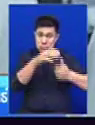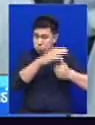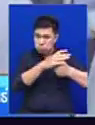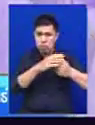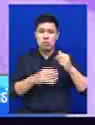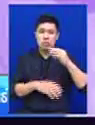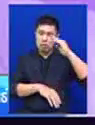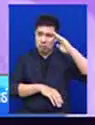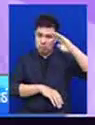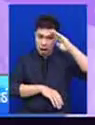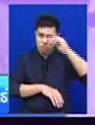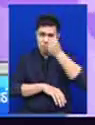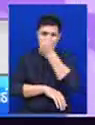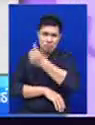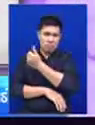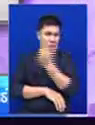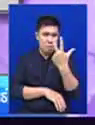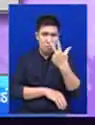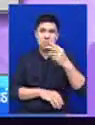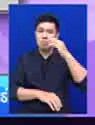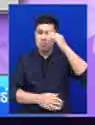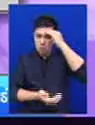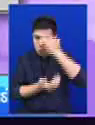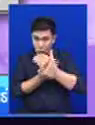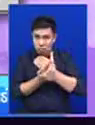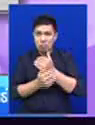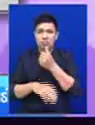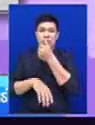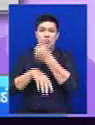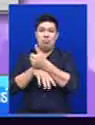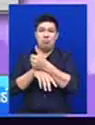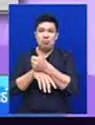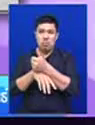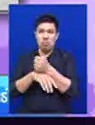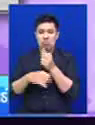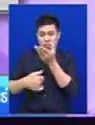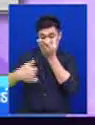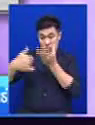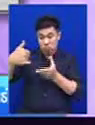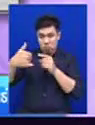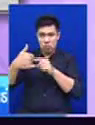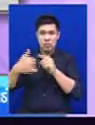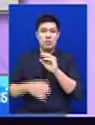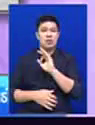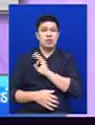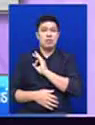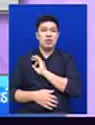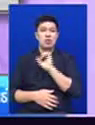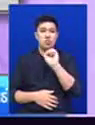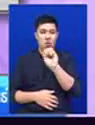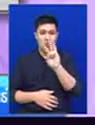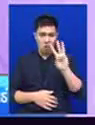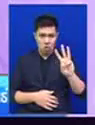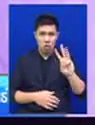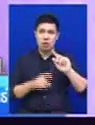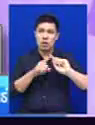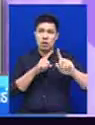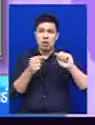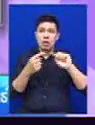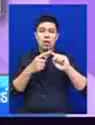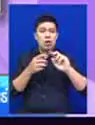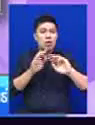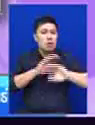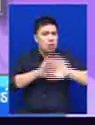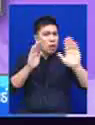3เหล่าทัพและผู้บัญชาการตำรวจแห่งชาติส่วนคุณสมบัติจะใช้คุณสมบัติที่เป็นสมาชิกวุฒิสภาแต่ยกเว้นสำห